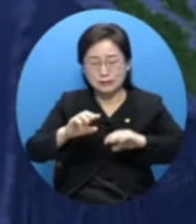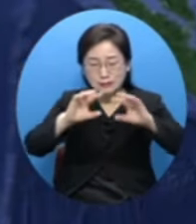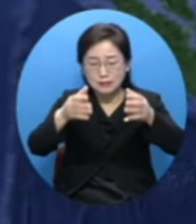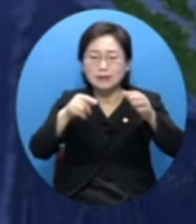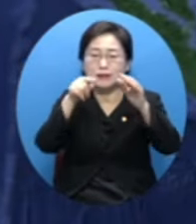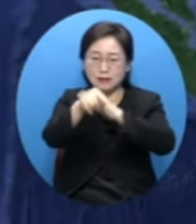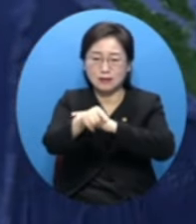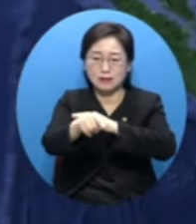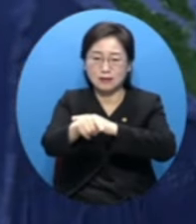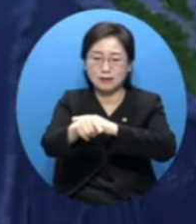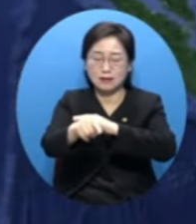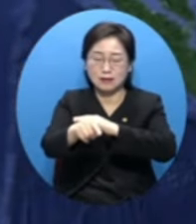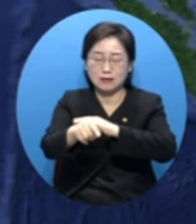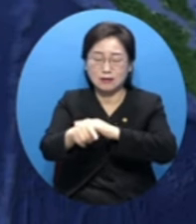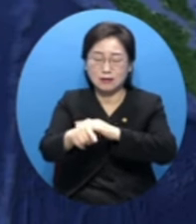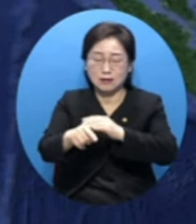바쳤습니다.